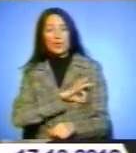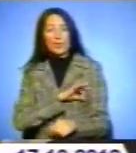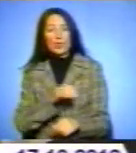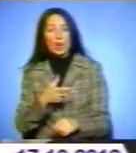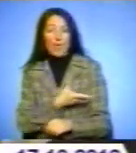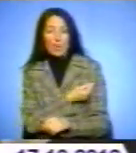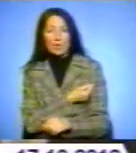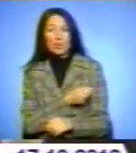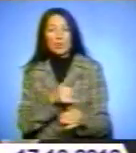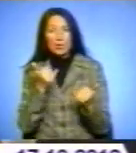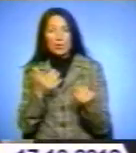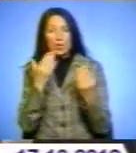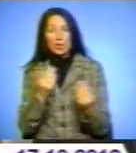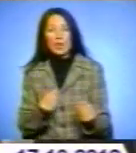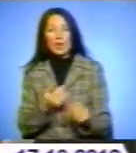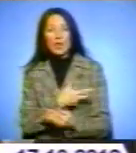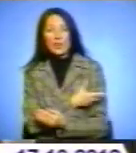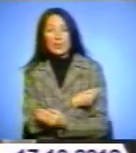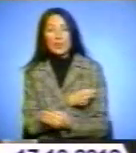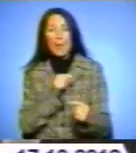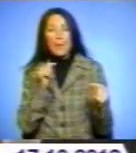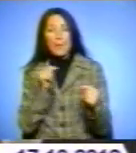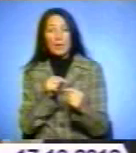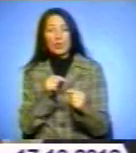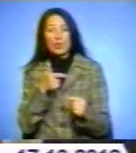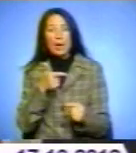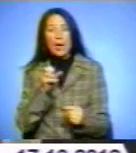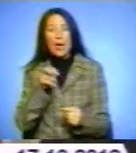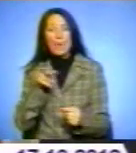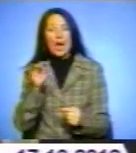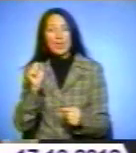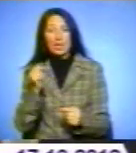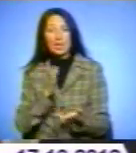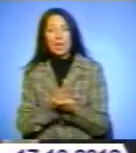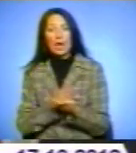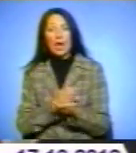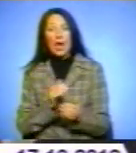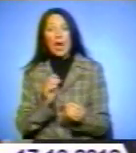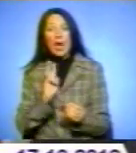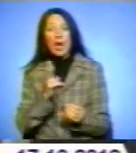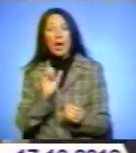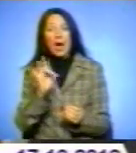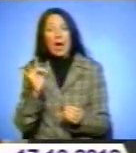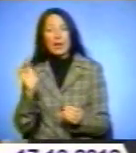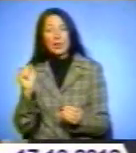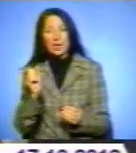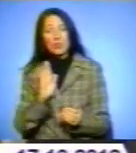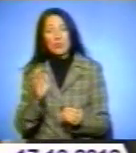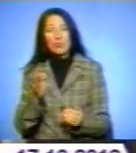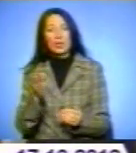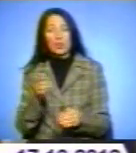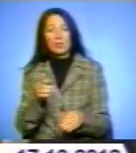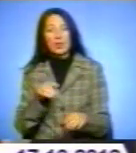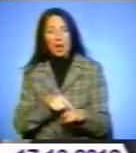сьогоднішній день вакцина проти вірусного гепатиту знаходиться в карантині, тобто спостерігалися побічні реакції на